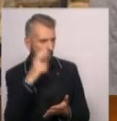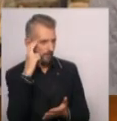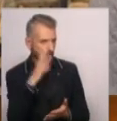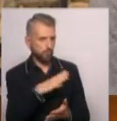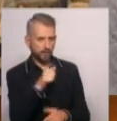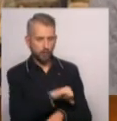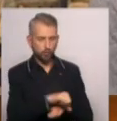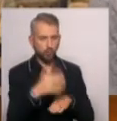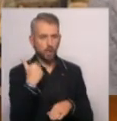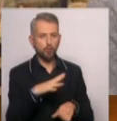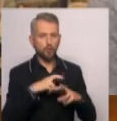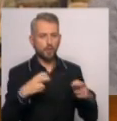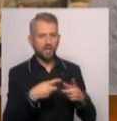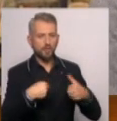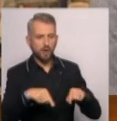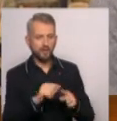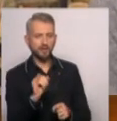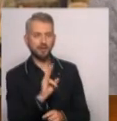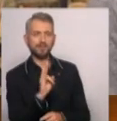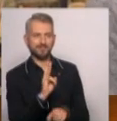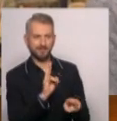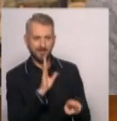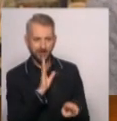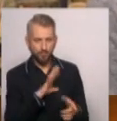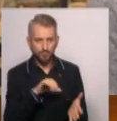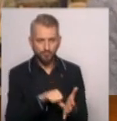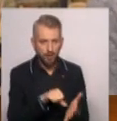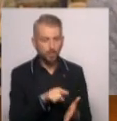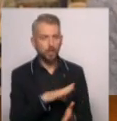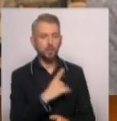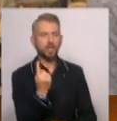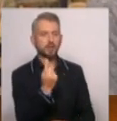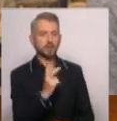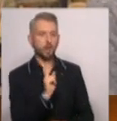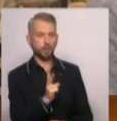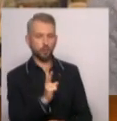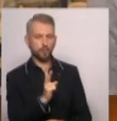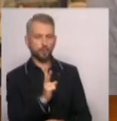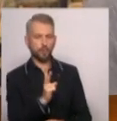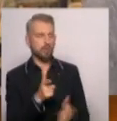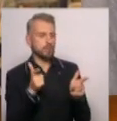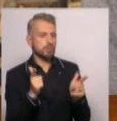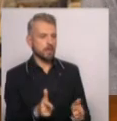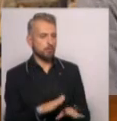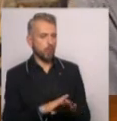було засідання фракції і Наталія була присутня, Наталія була єдина, хто не погодився